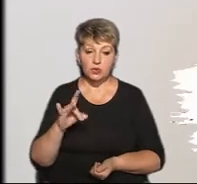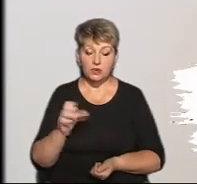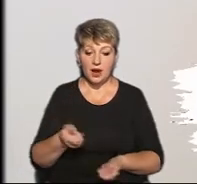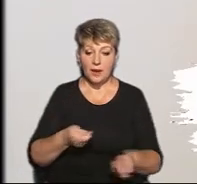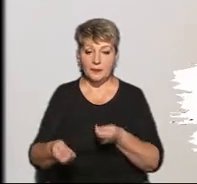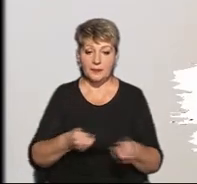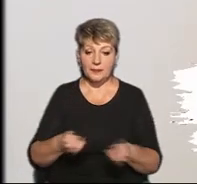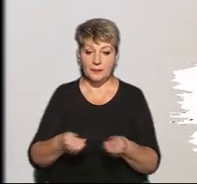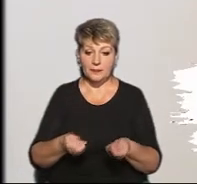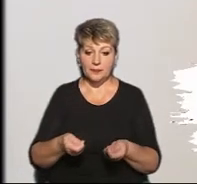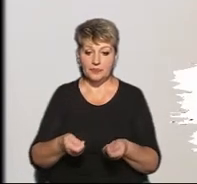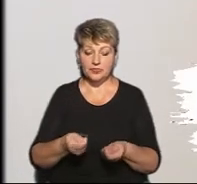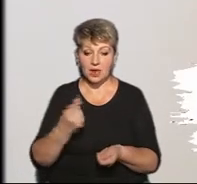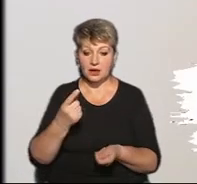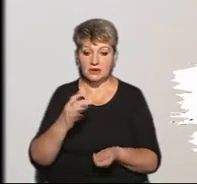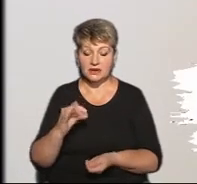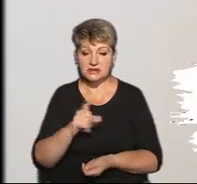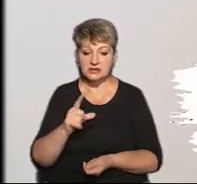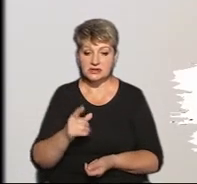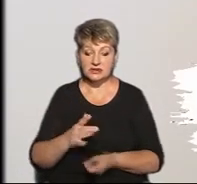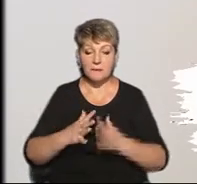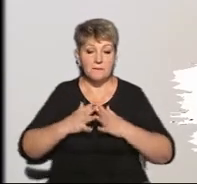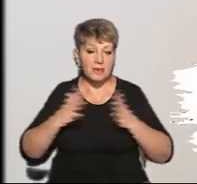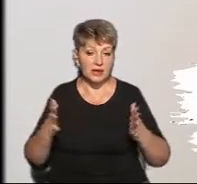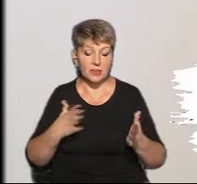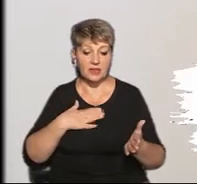управлінець, керівниця одного з найбільших наших